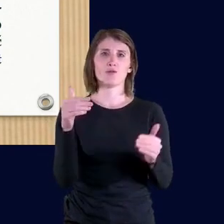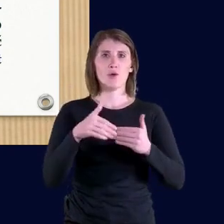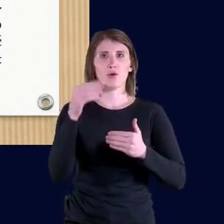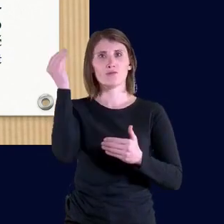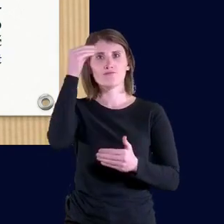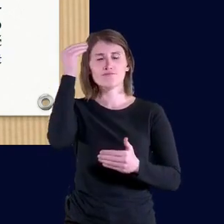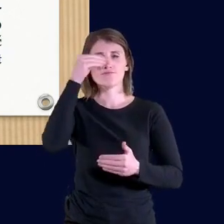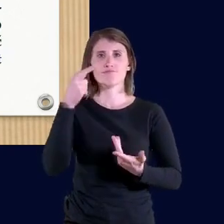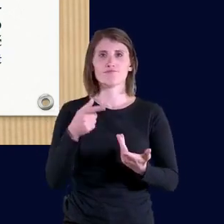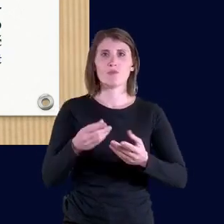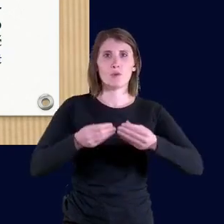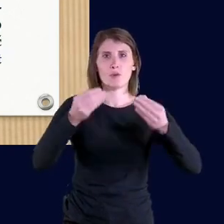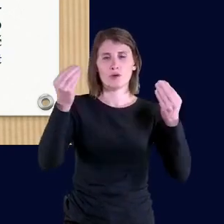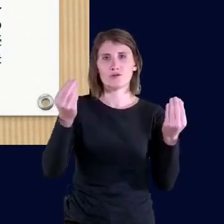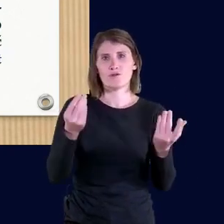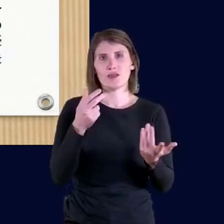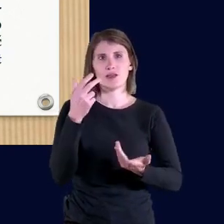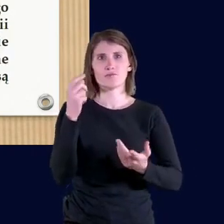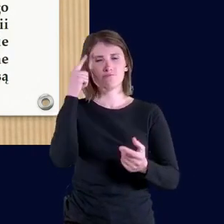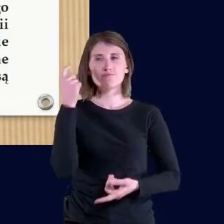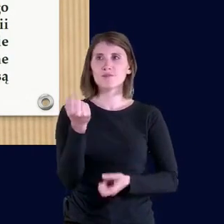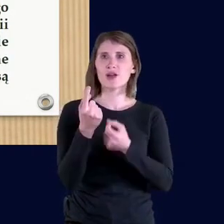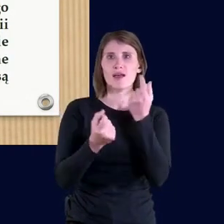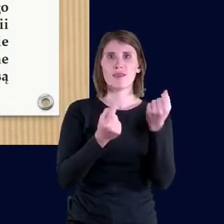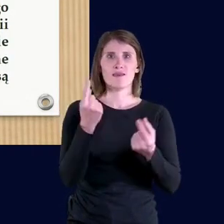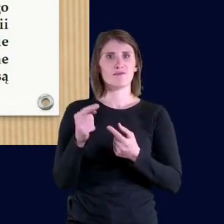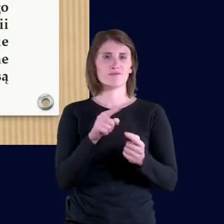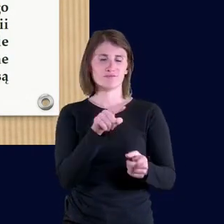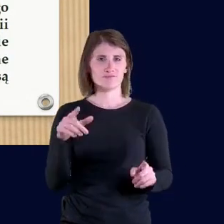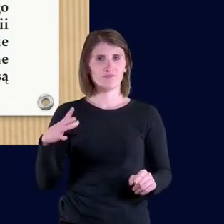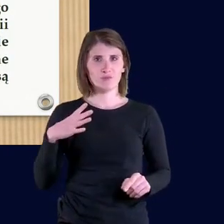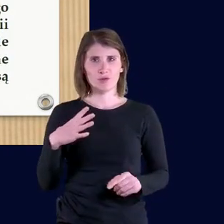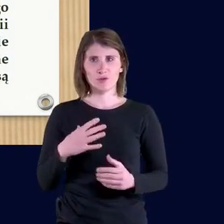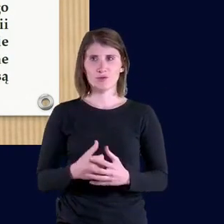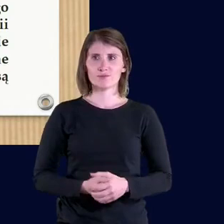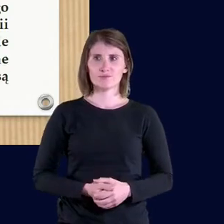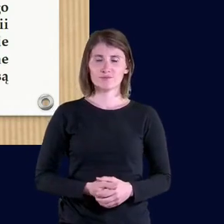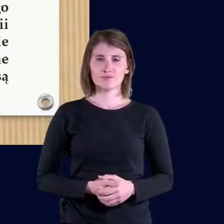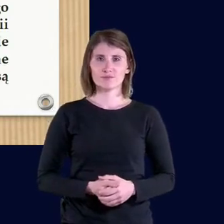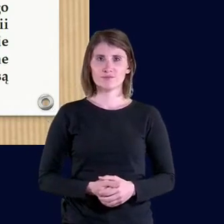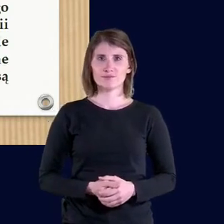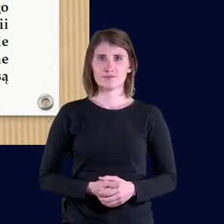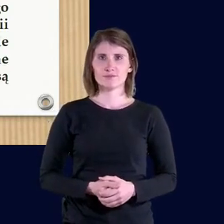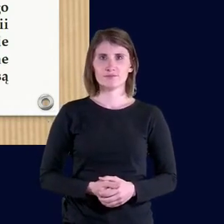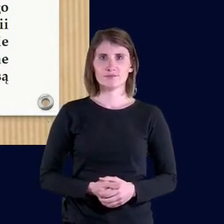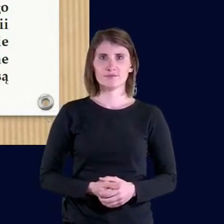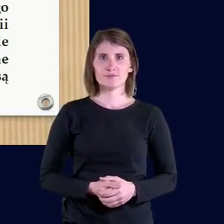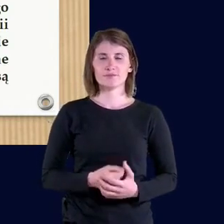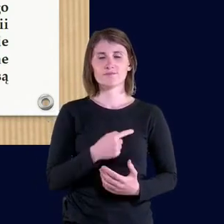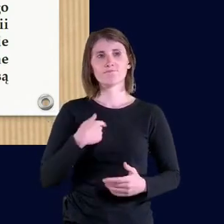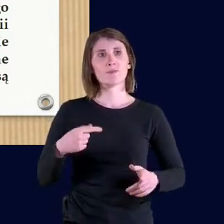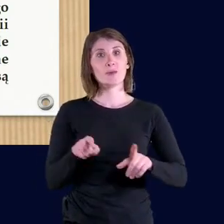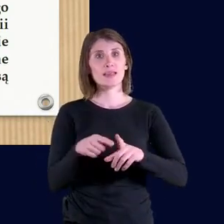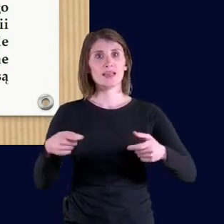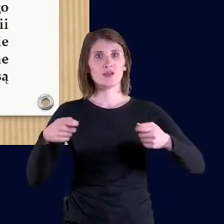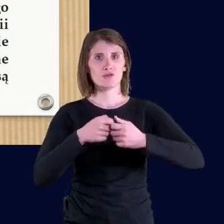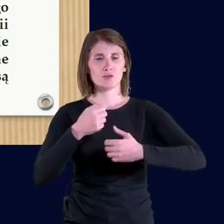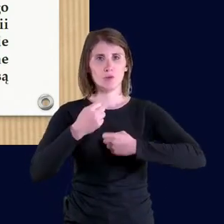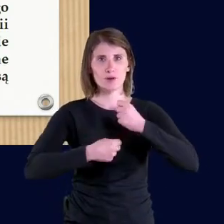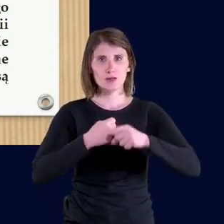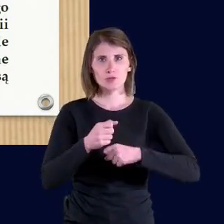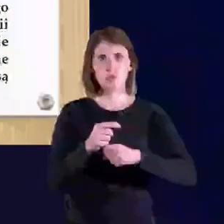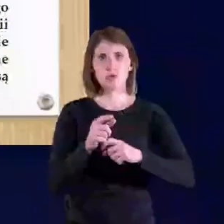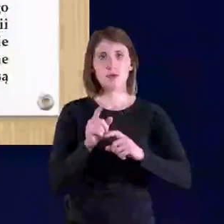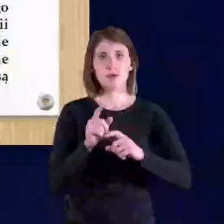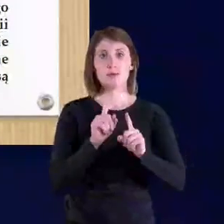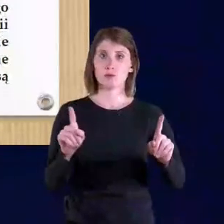rozwijać być kreatywnym A my też współpracujemy z nauczycielami